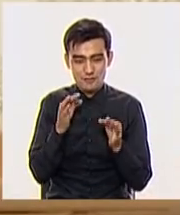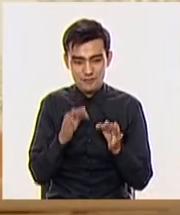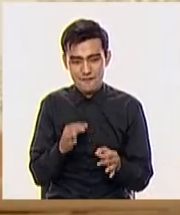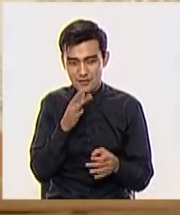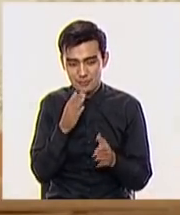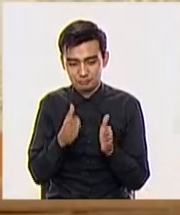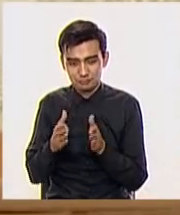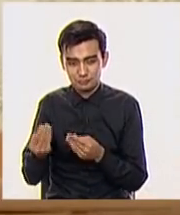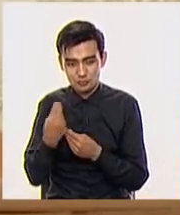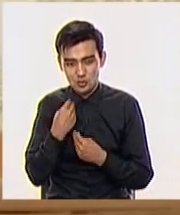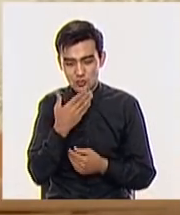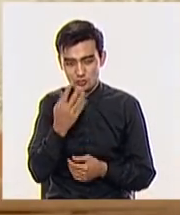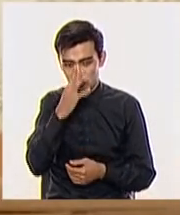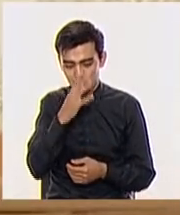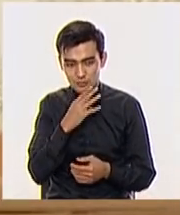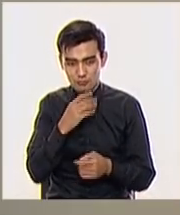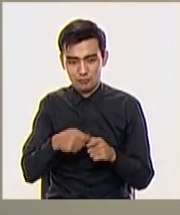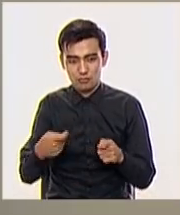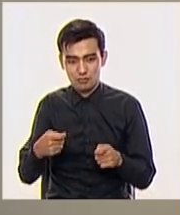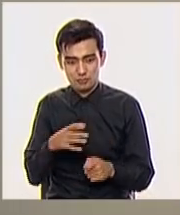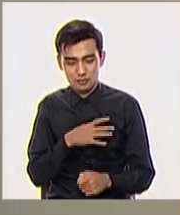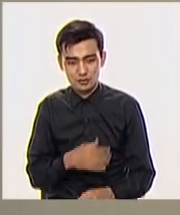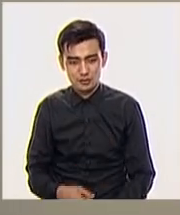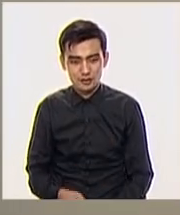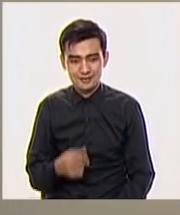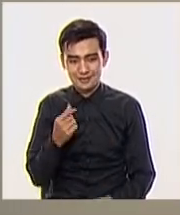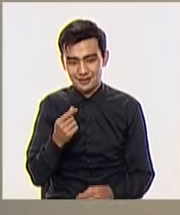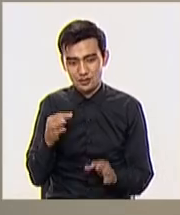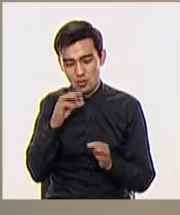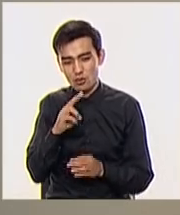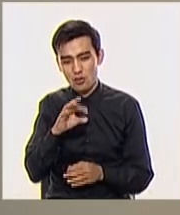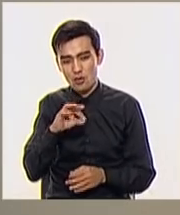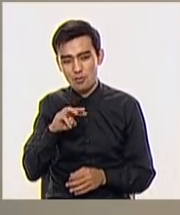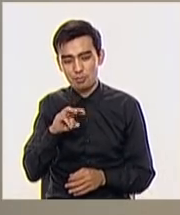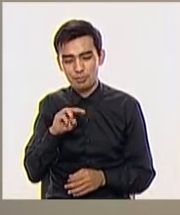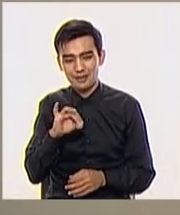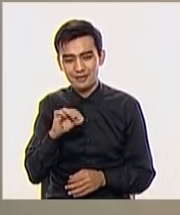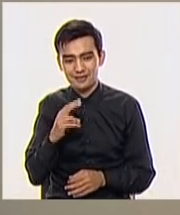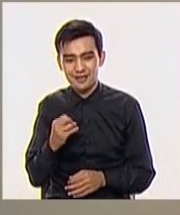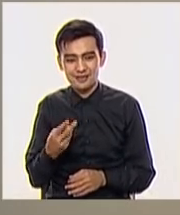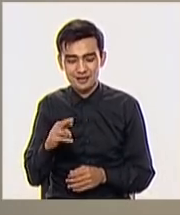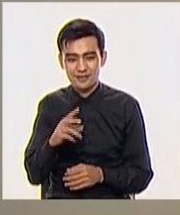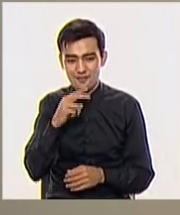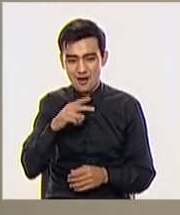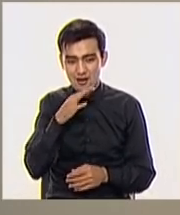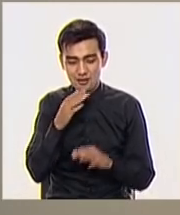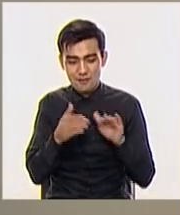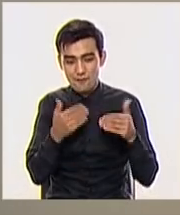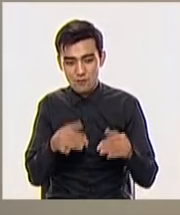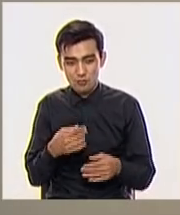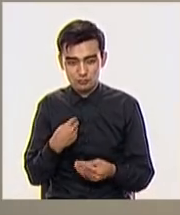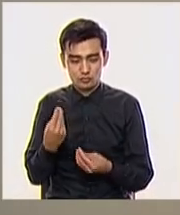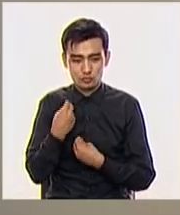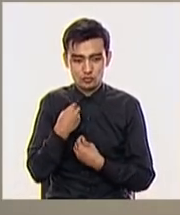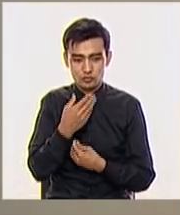берилмей бүгүн мине 4 айга созулуп кетти. Акшалай төлөмакы компенсация 20 жыл толууна байланыштуу